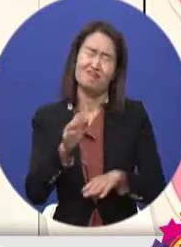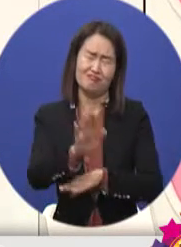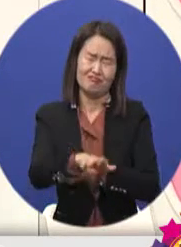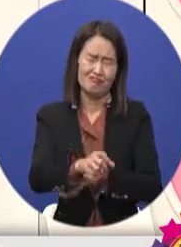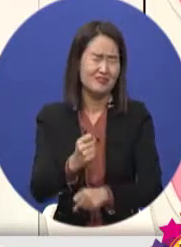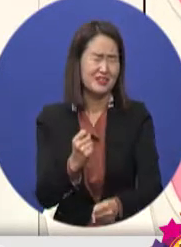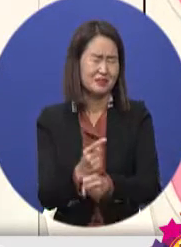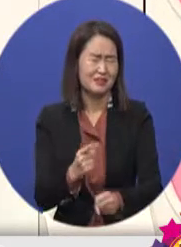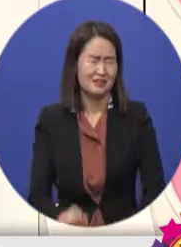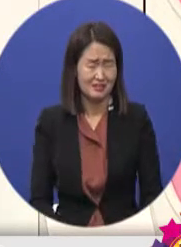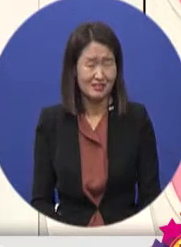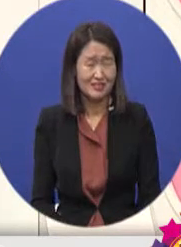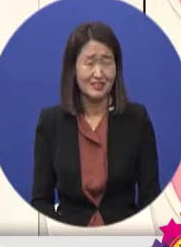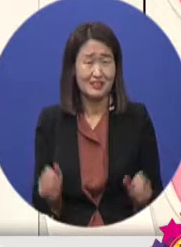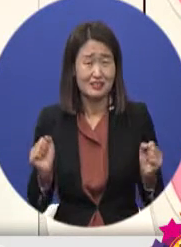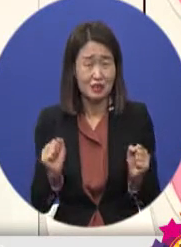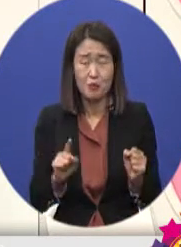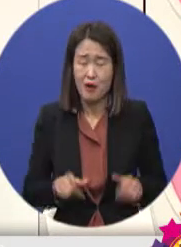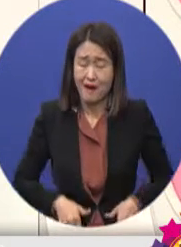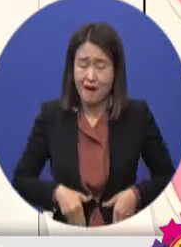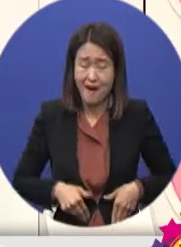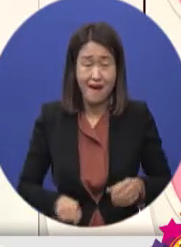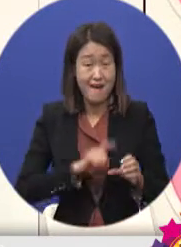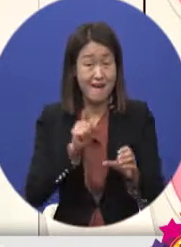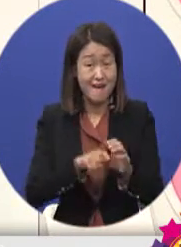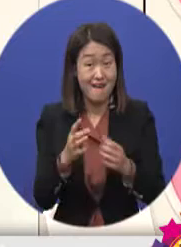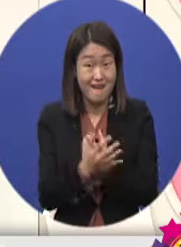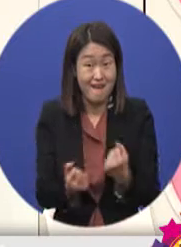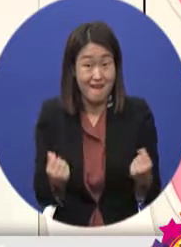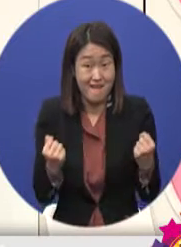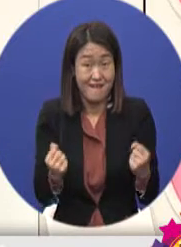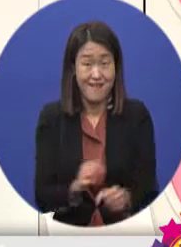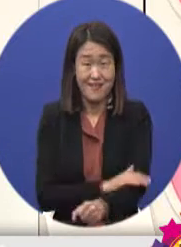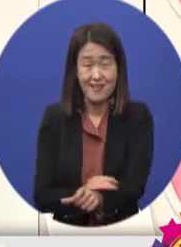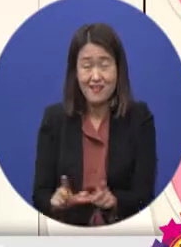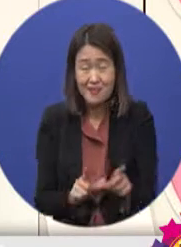겨울에 뭐, 따뜻하게 건강하게.